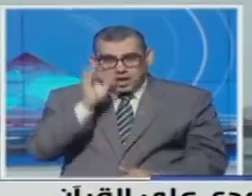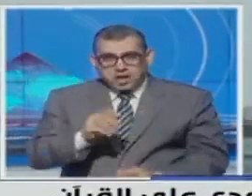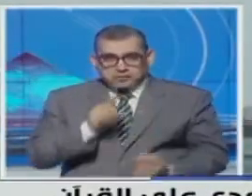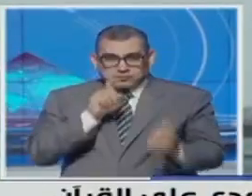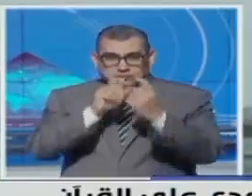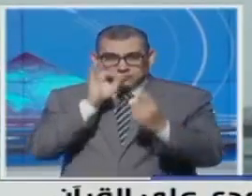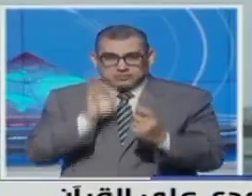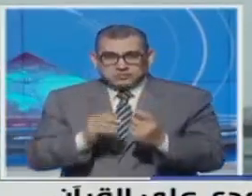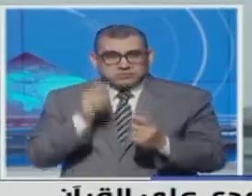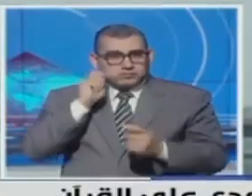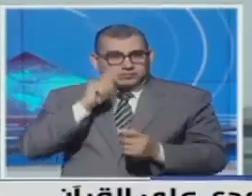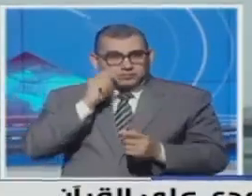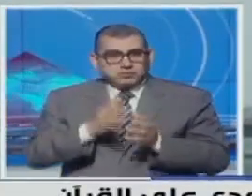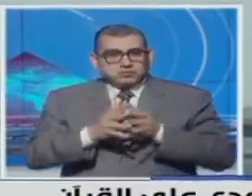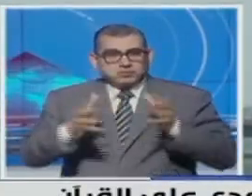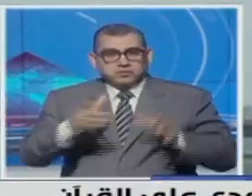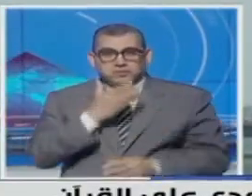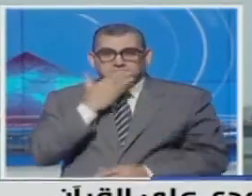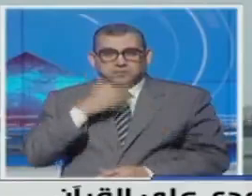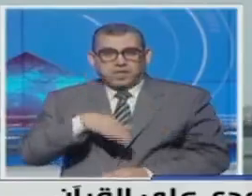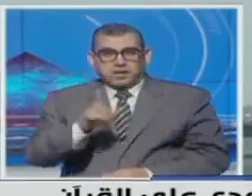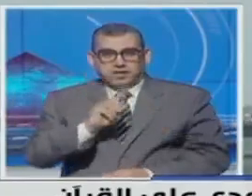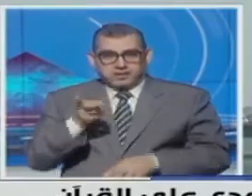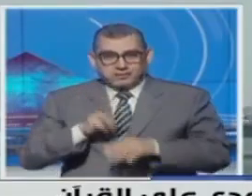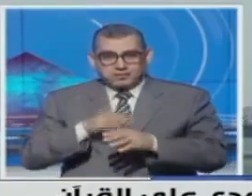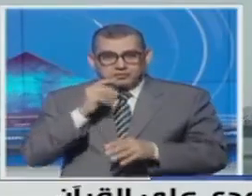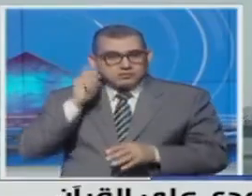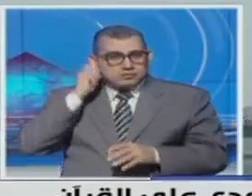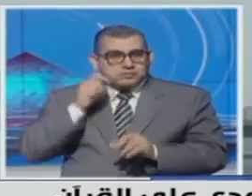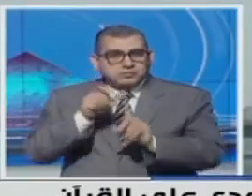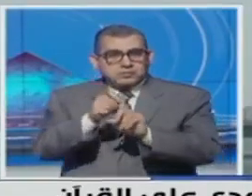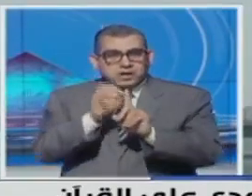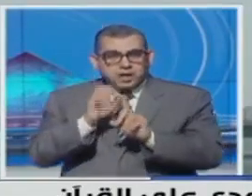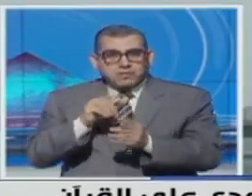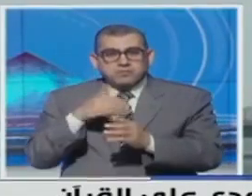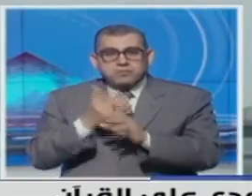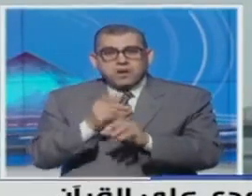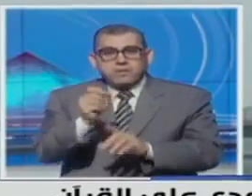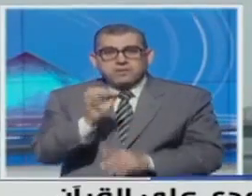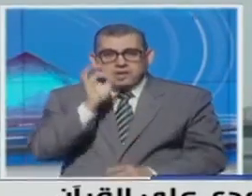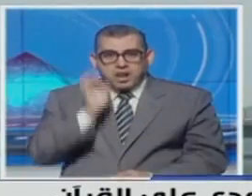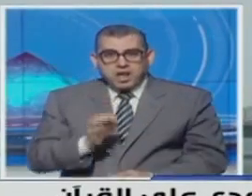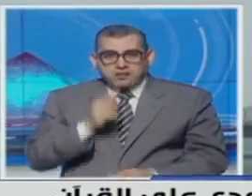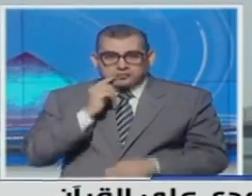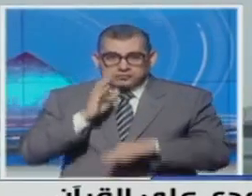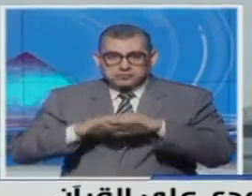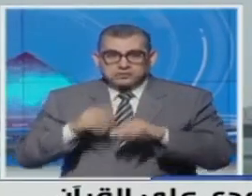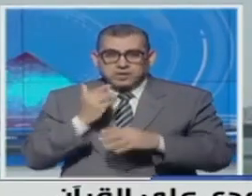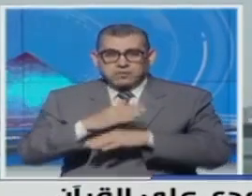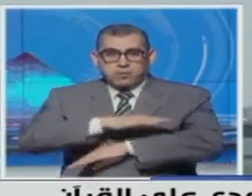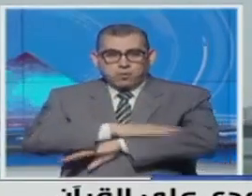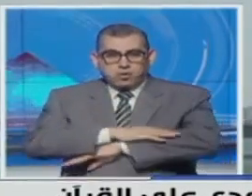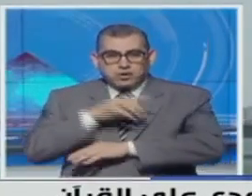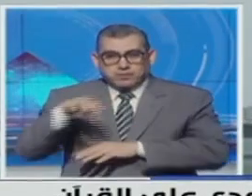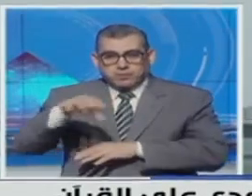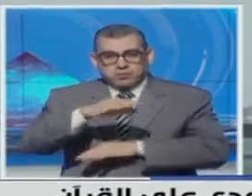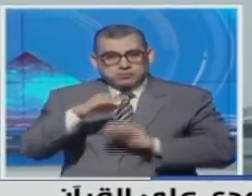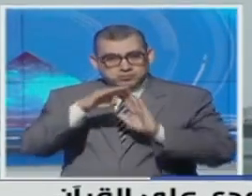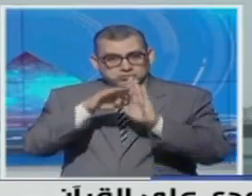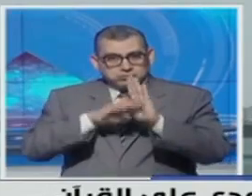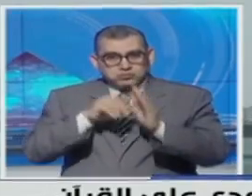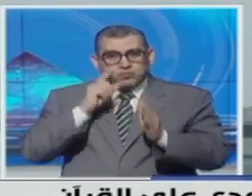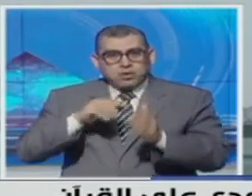في التصدي لهذه الجرائم ومنع تكرارها ومحاسبة مرتكبيها، وأهمية احترام الدول لالتزاماتها